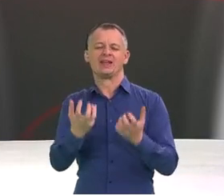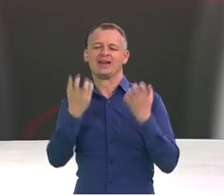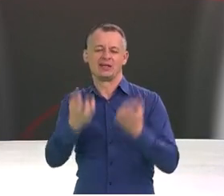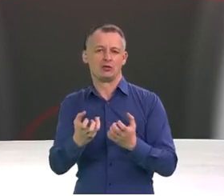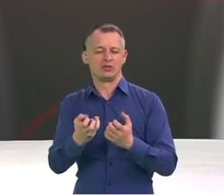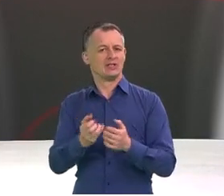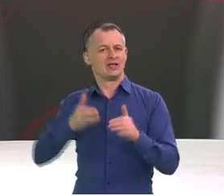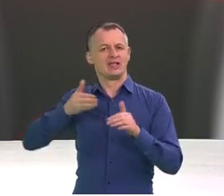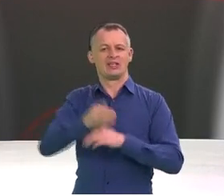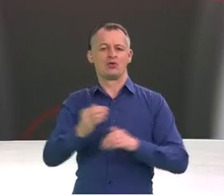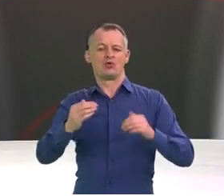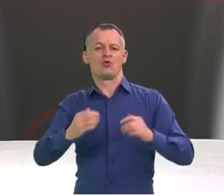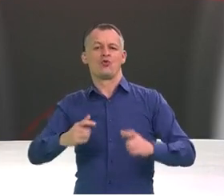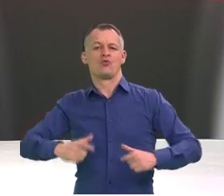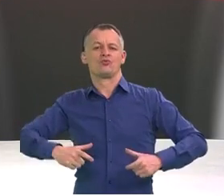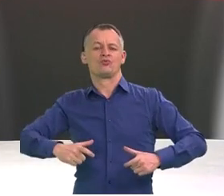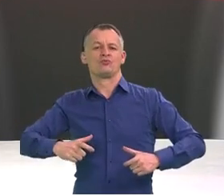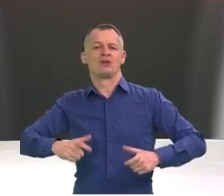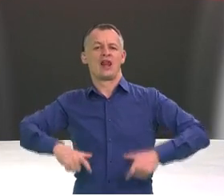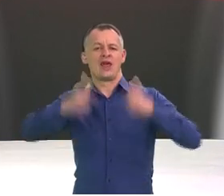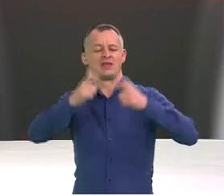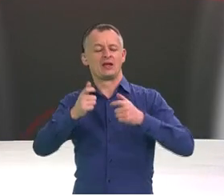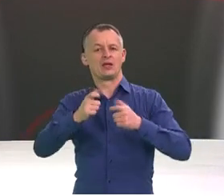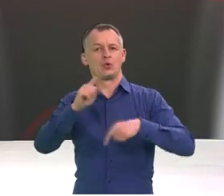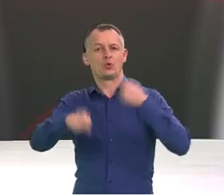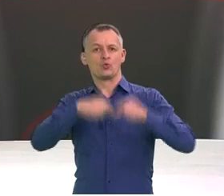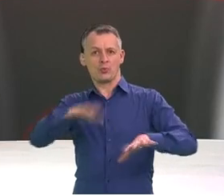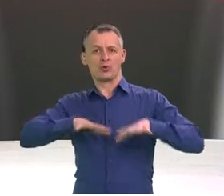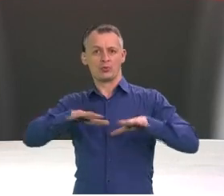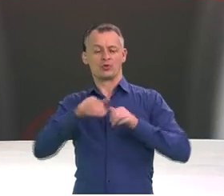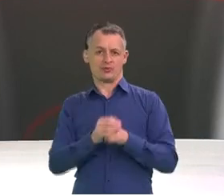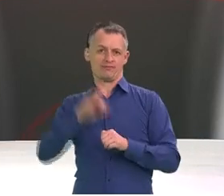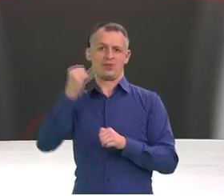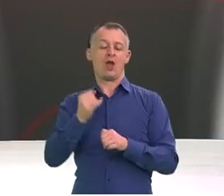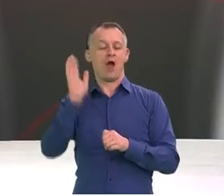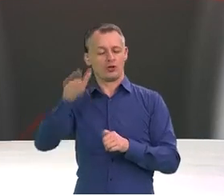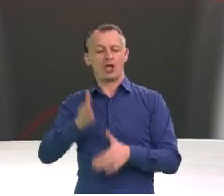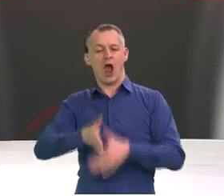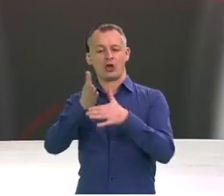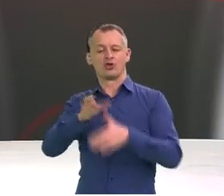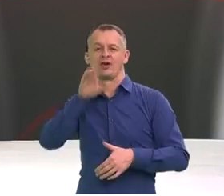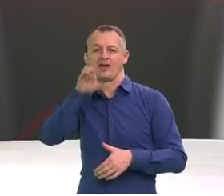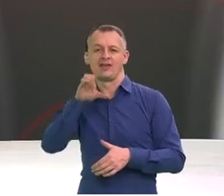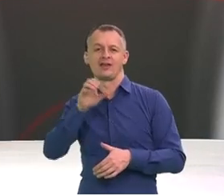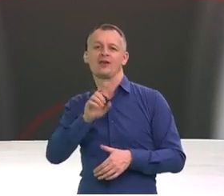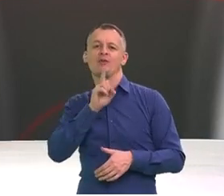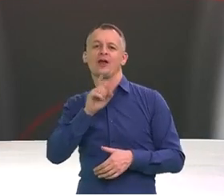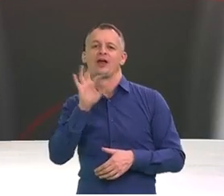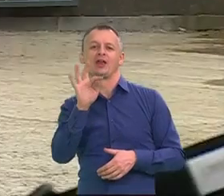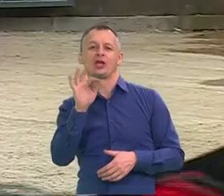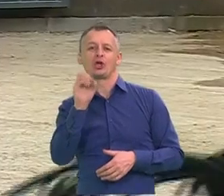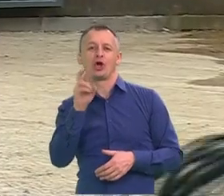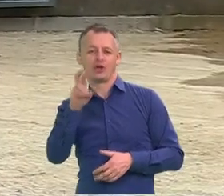clădiri afectate de seisme. Pompierii au făcut demonstrații cu echipamente de ultimă generație și l-au avut drept ajutor pe câinele Thor.